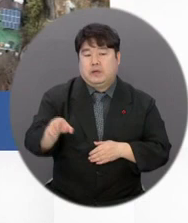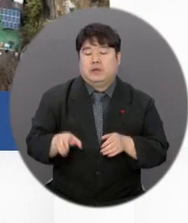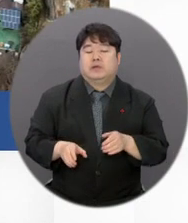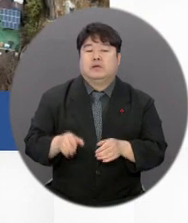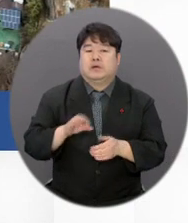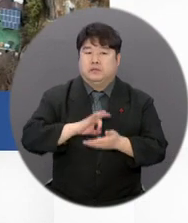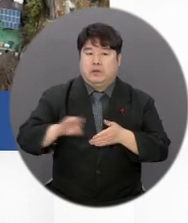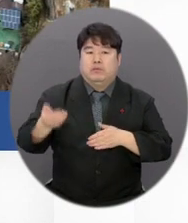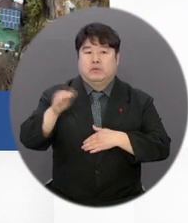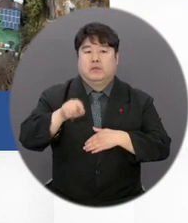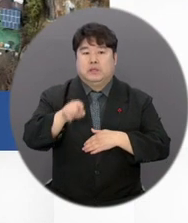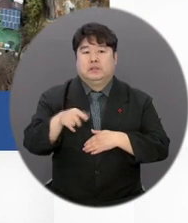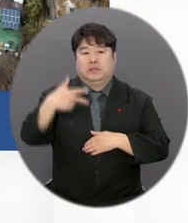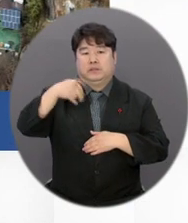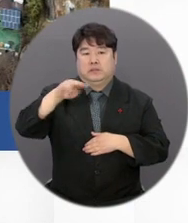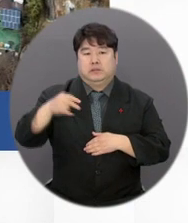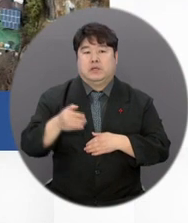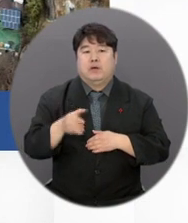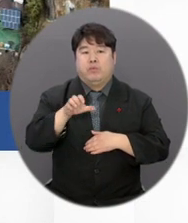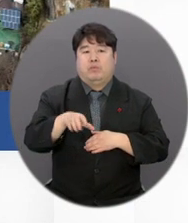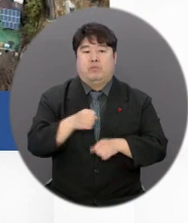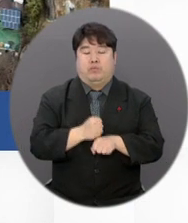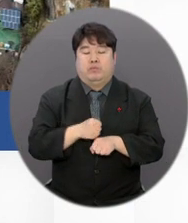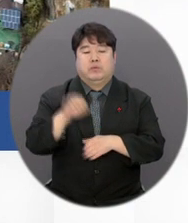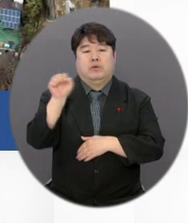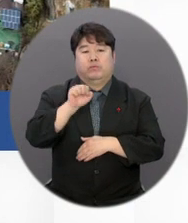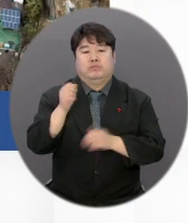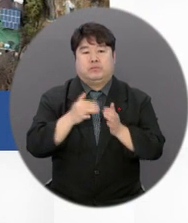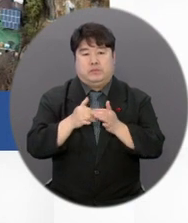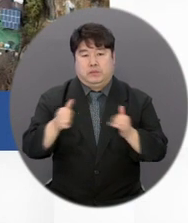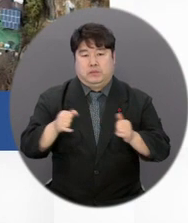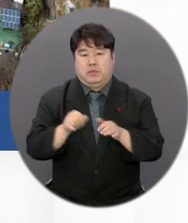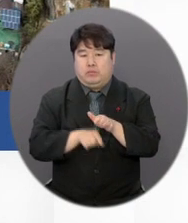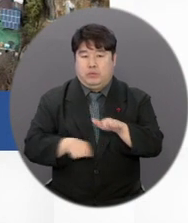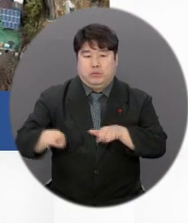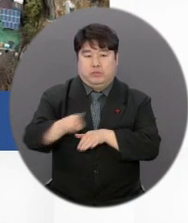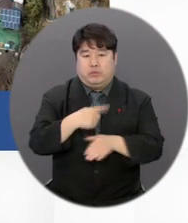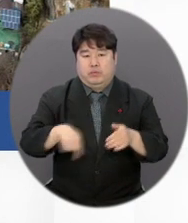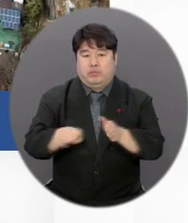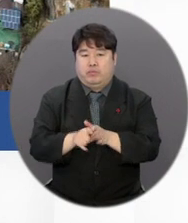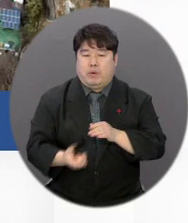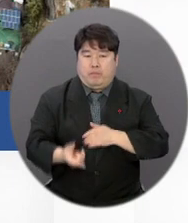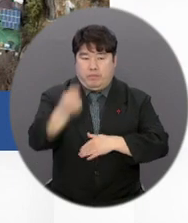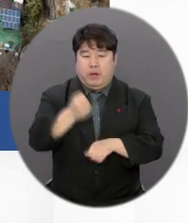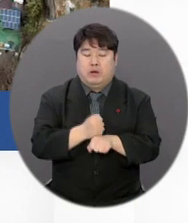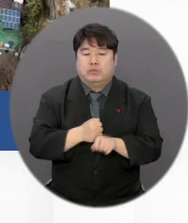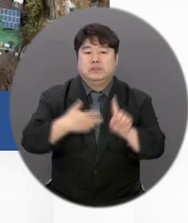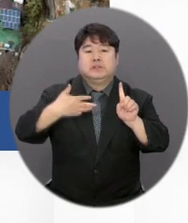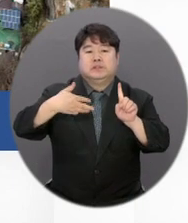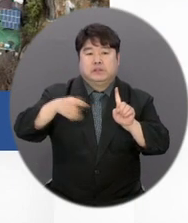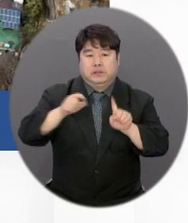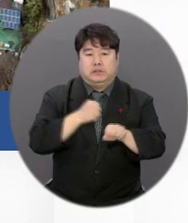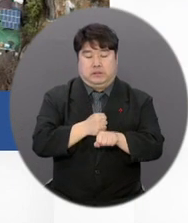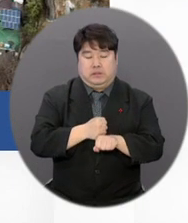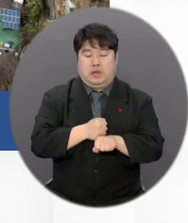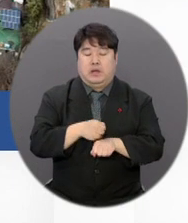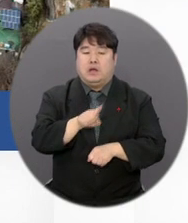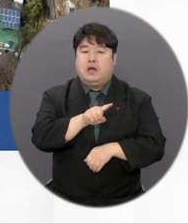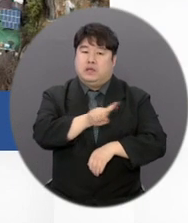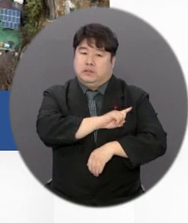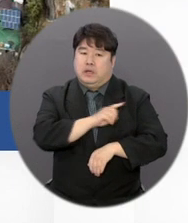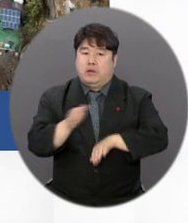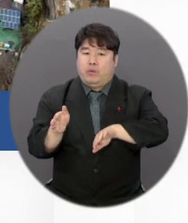이용합니다. 그런데 이 지산나들목에서는 운전자들이 추월을 위해 속도를 높이는 1차로, 즉 도로의